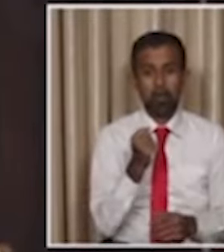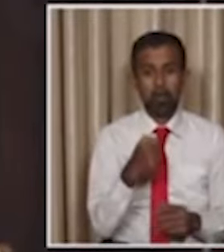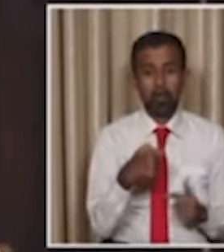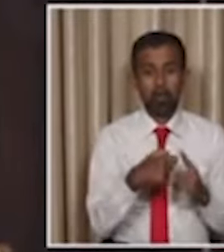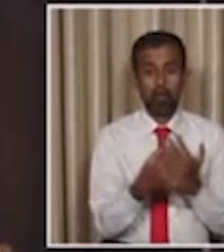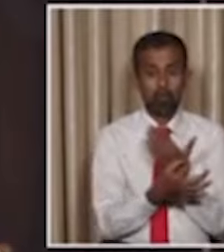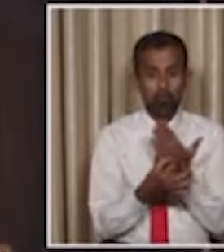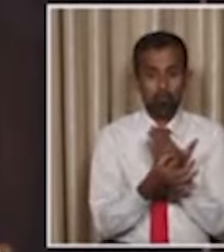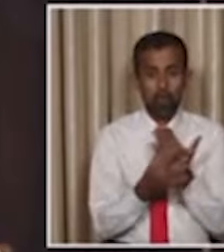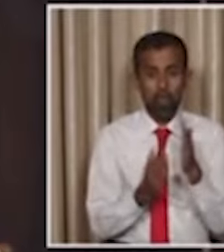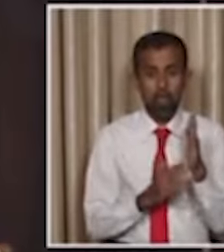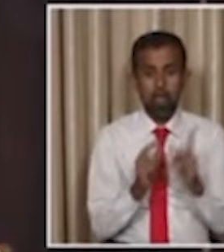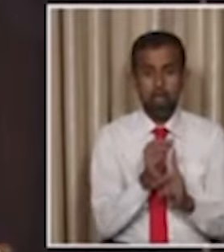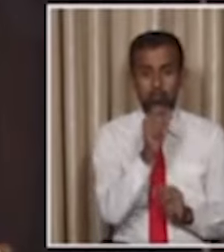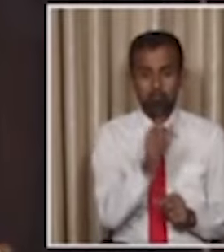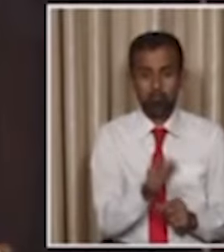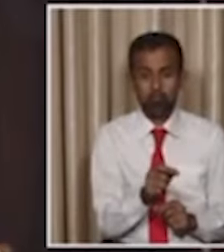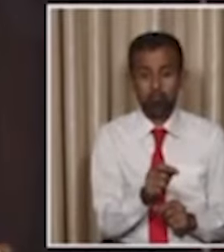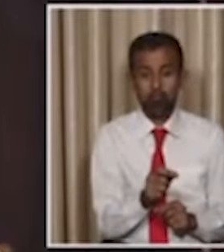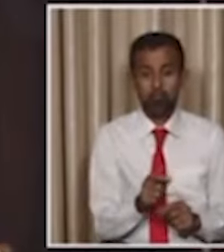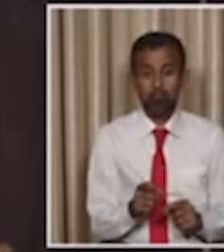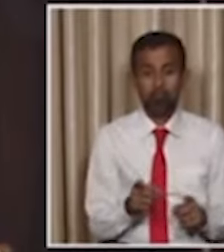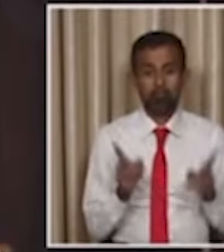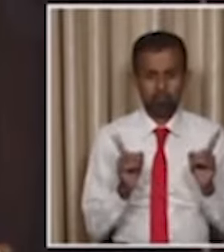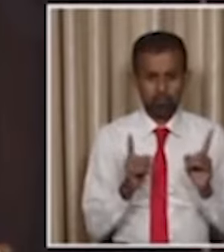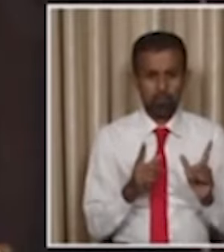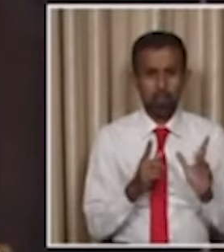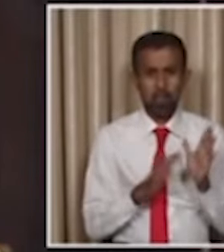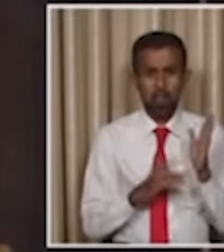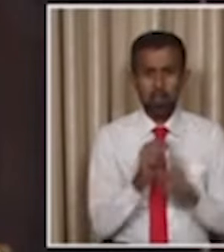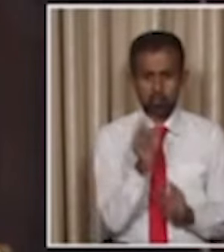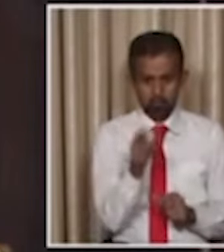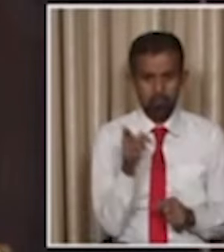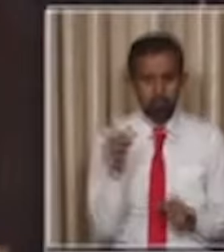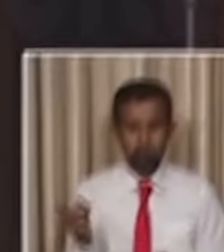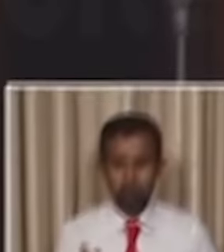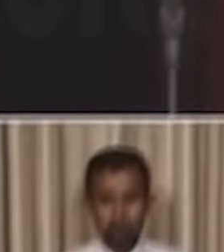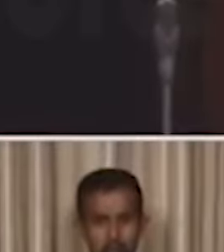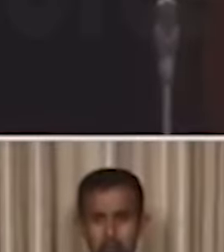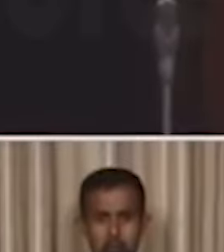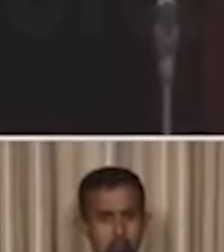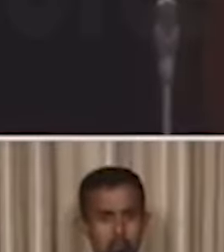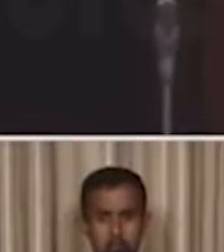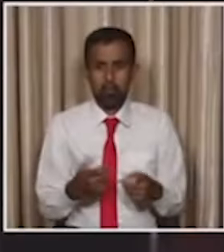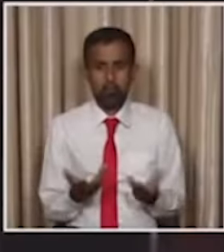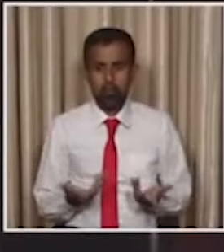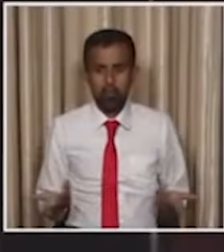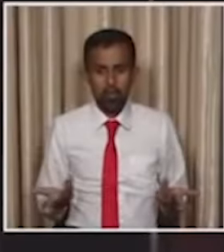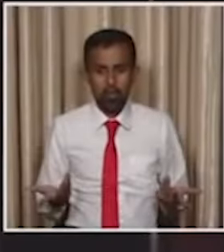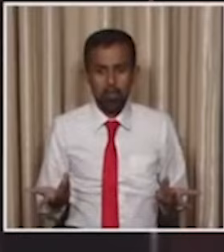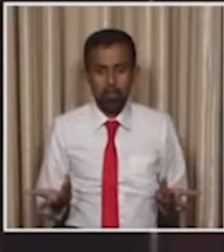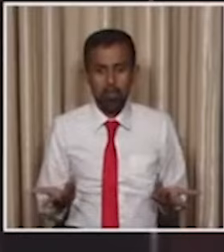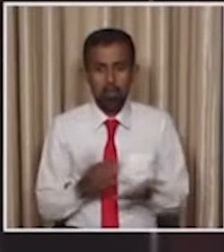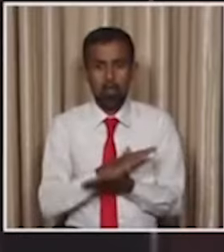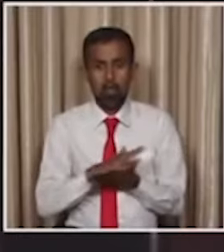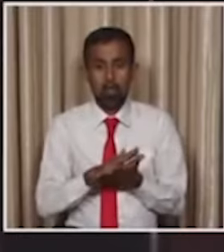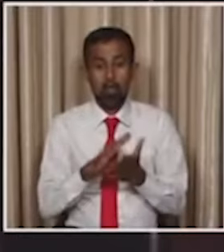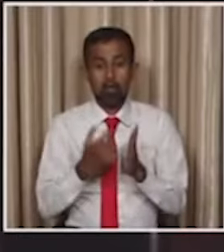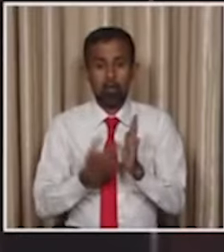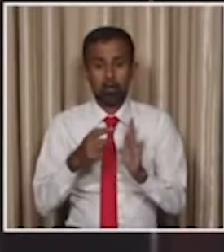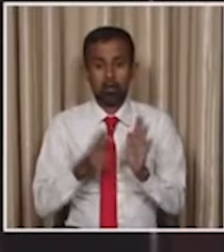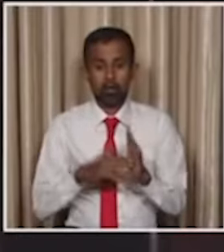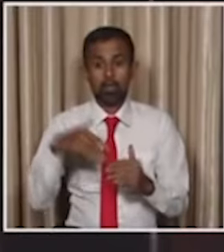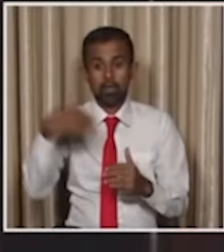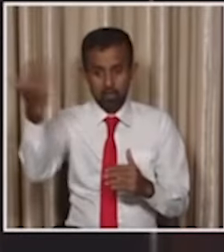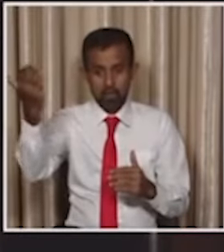ගහන්න ඇමතිලට ජවුසන් නටන්න ඇමතිලට මේ විදිහට මුදල් කාබාසිනියක් කරන්න දෙන්න බෑ. හරියට අපි කියනවා එළියේ